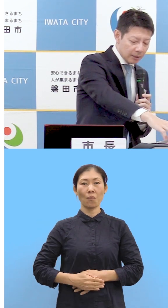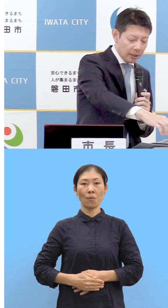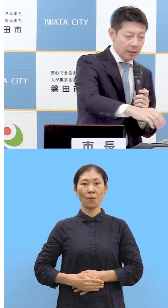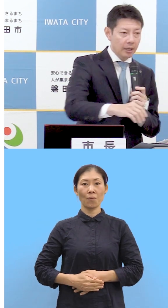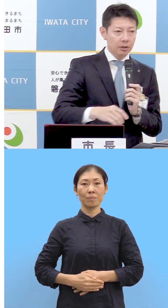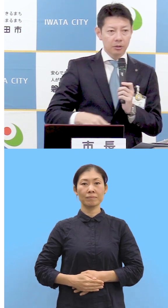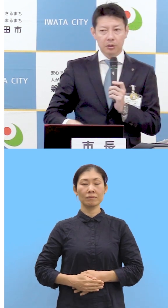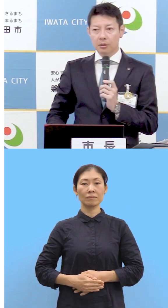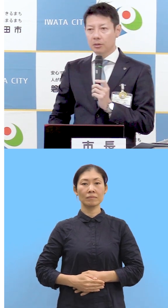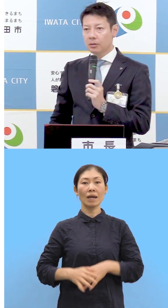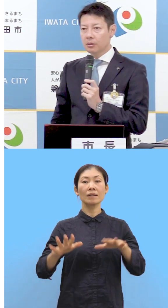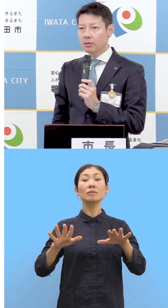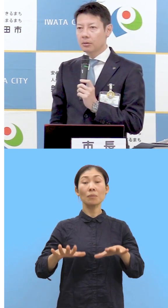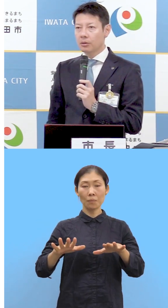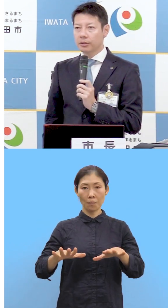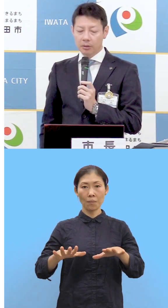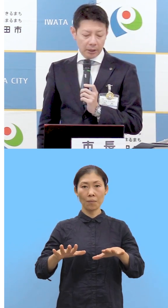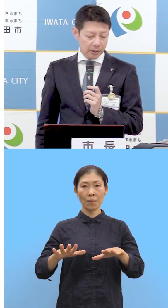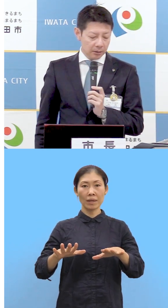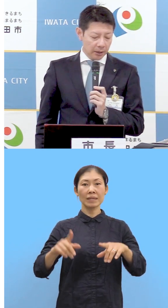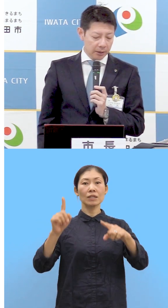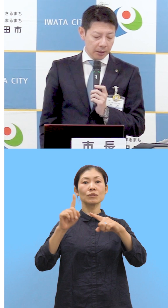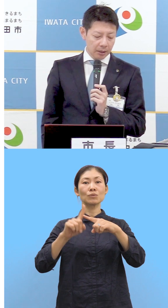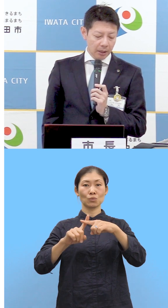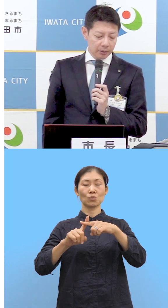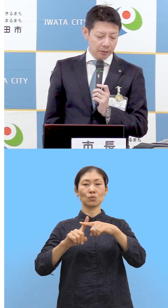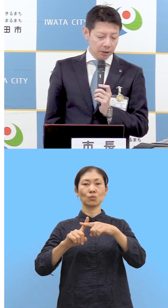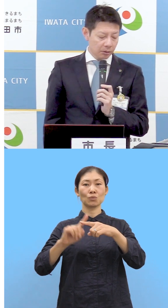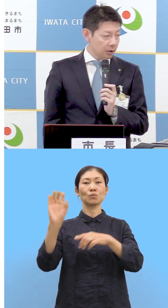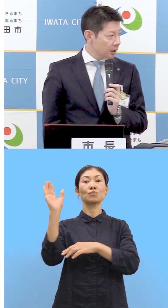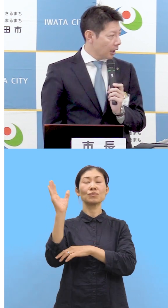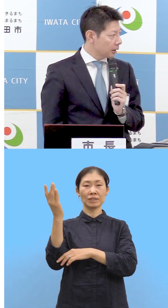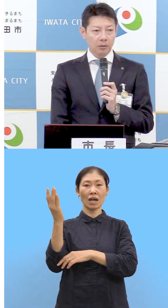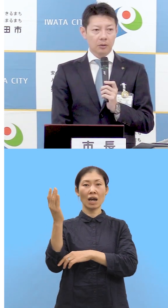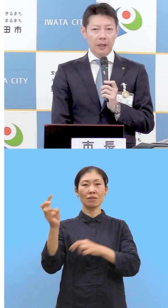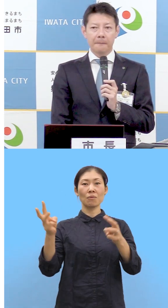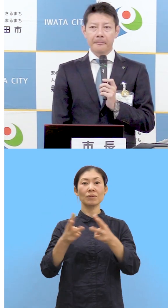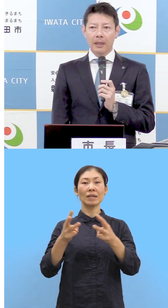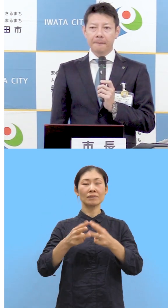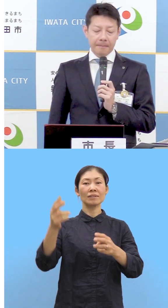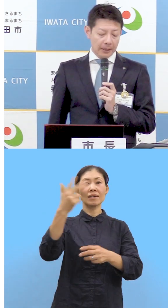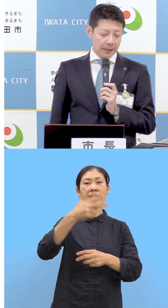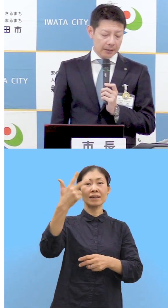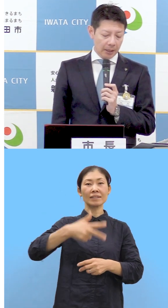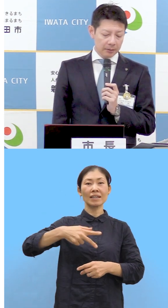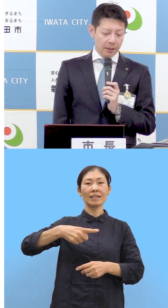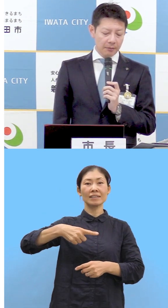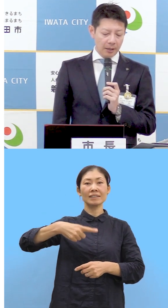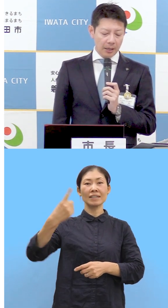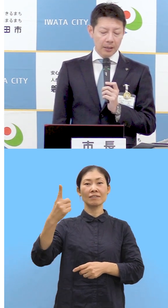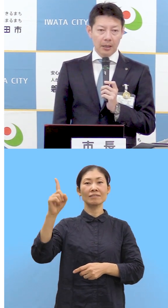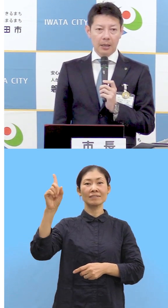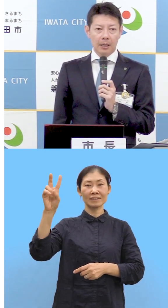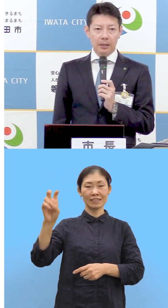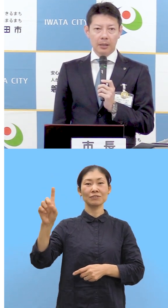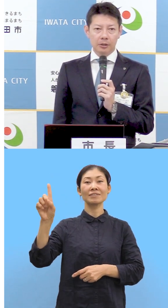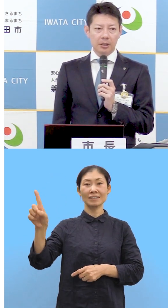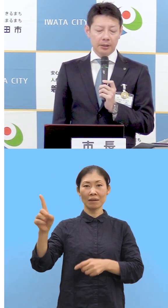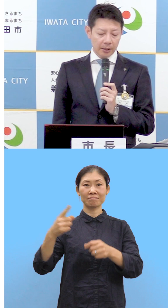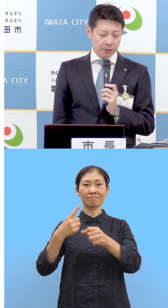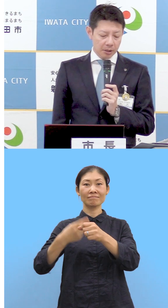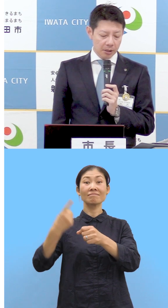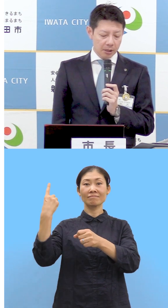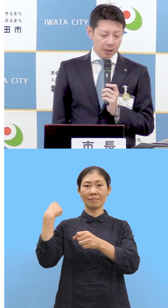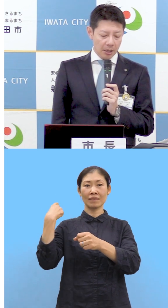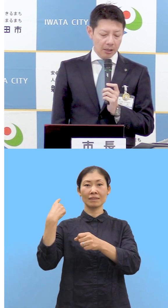今日現在で救急の出動件数7122件ということで、昨年は